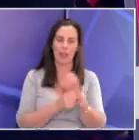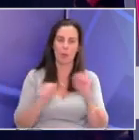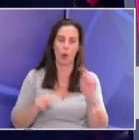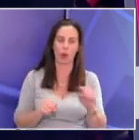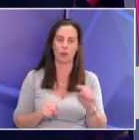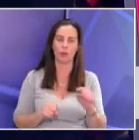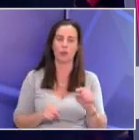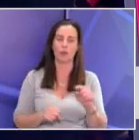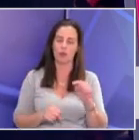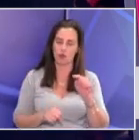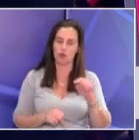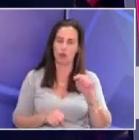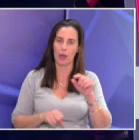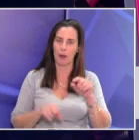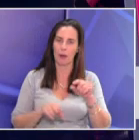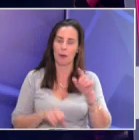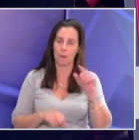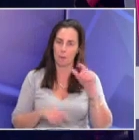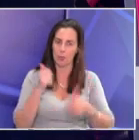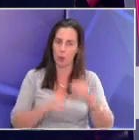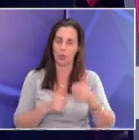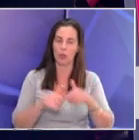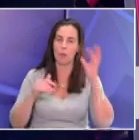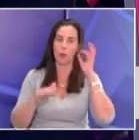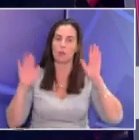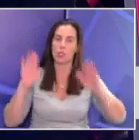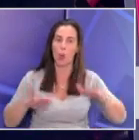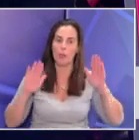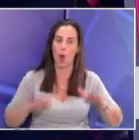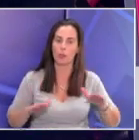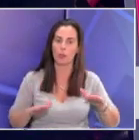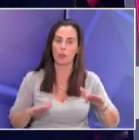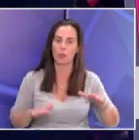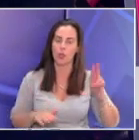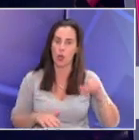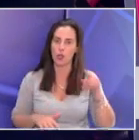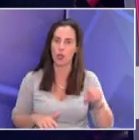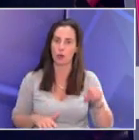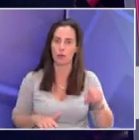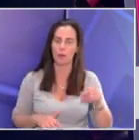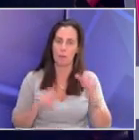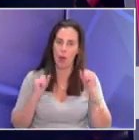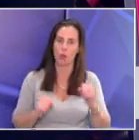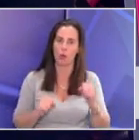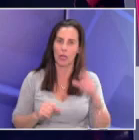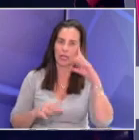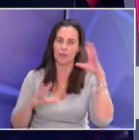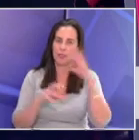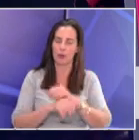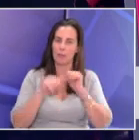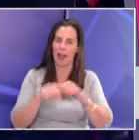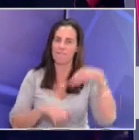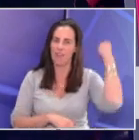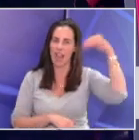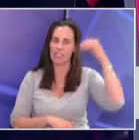דמוקרטית, שרצות לקונגרס, והן מוסלמיות, יש להן בבירור תפיסה